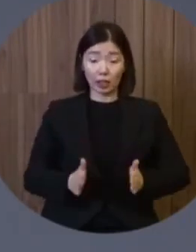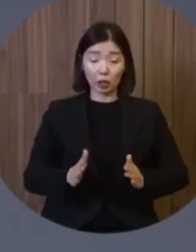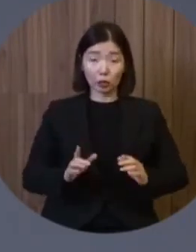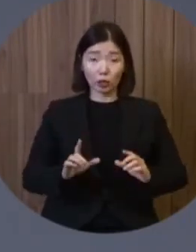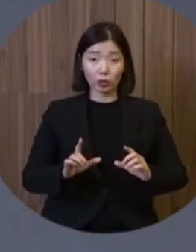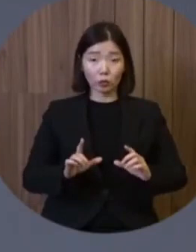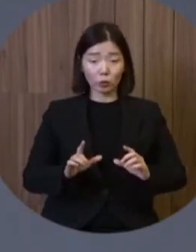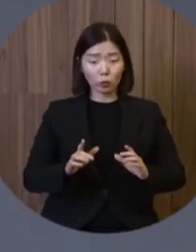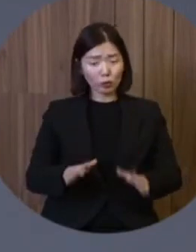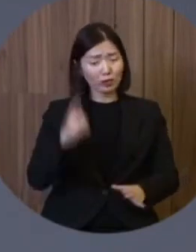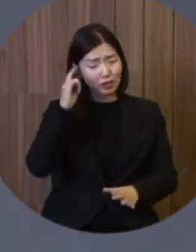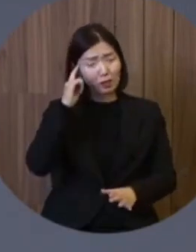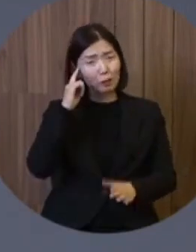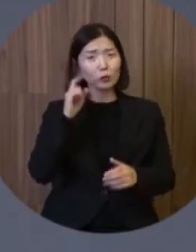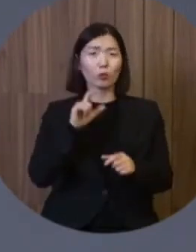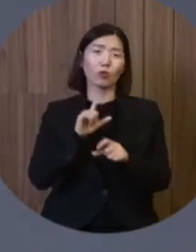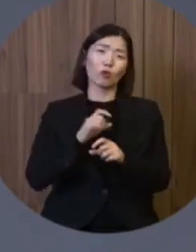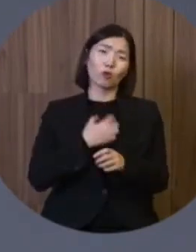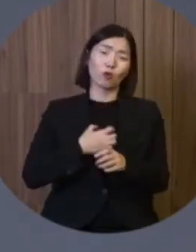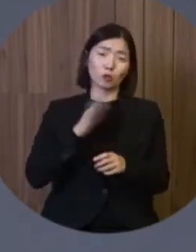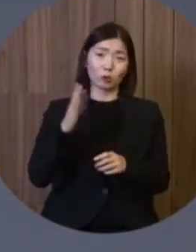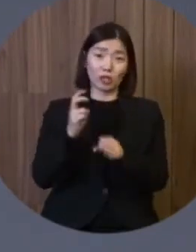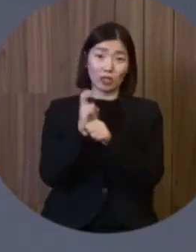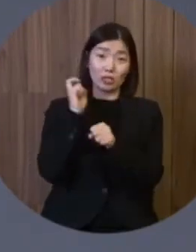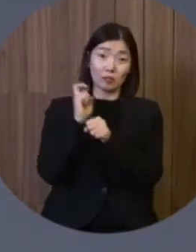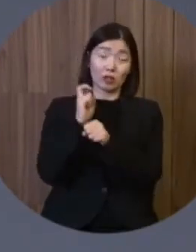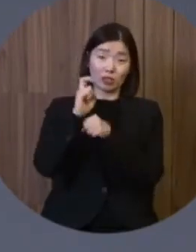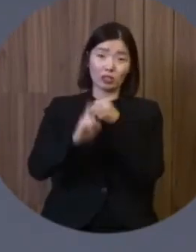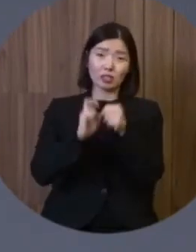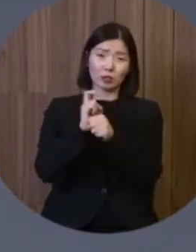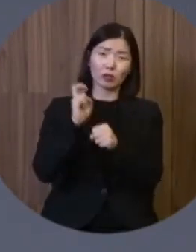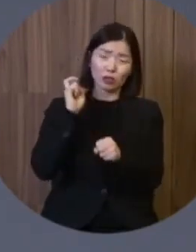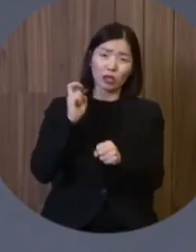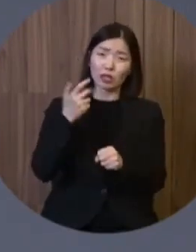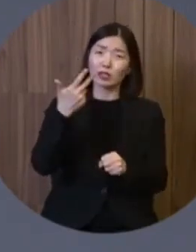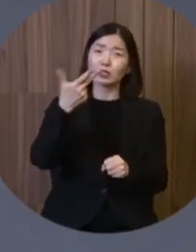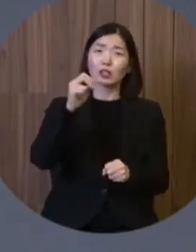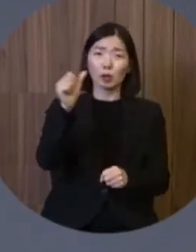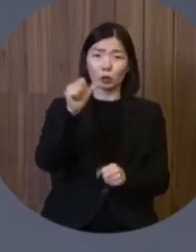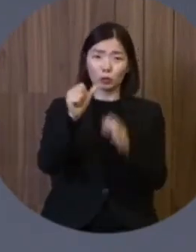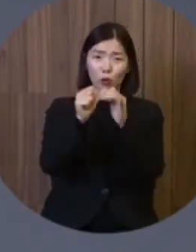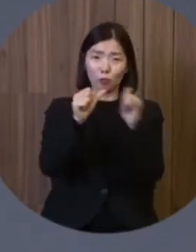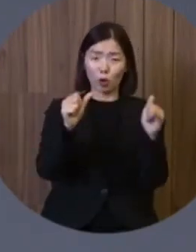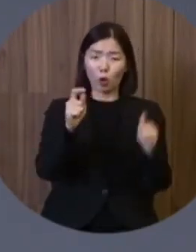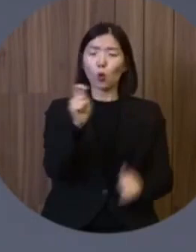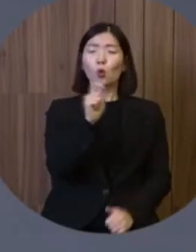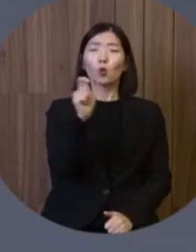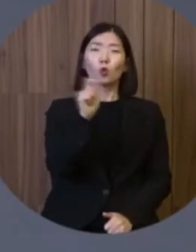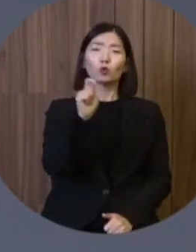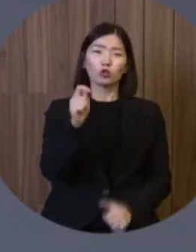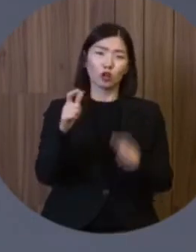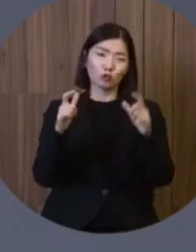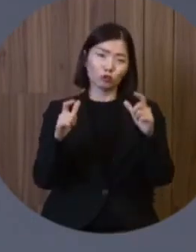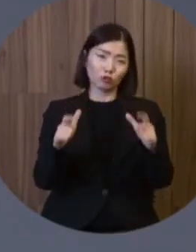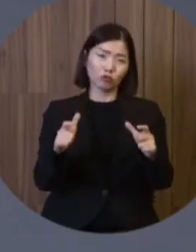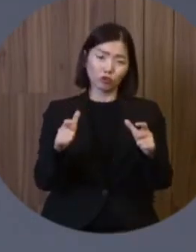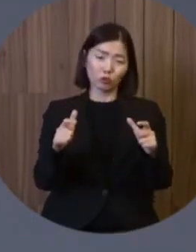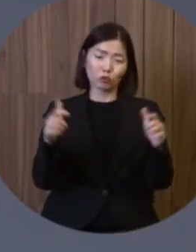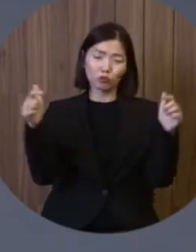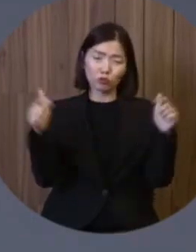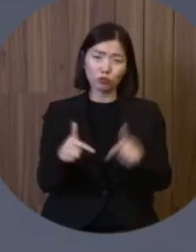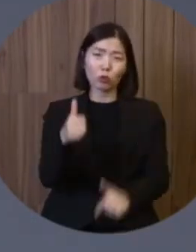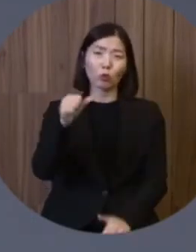생각하면 걱정입니다. 20년 전 7만 5천이던 전북 고창의 인구가 5만